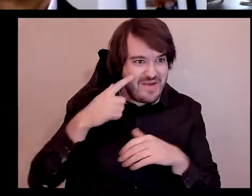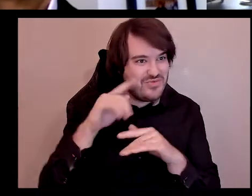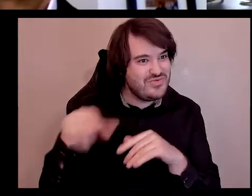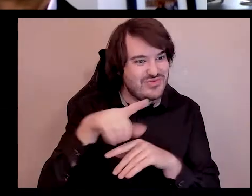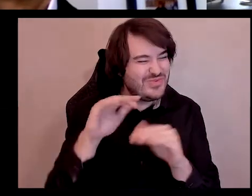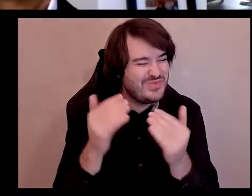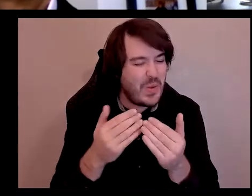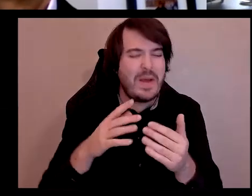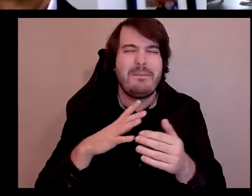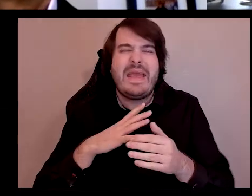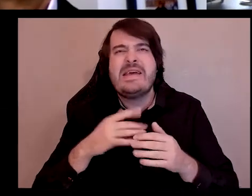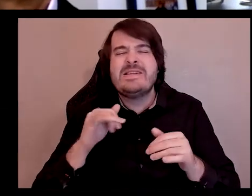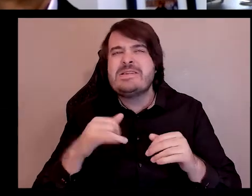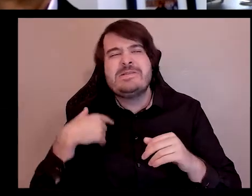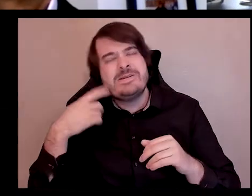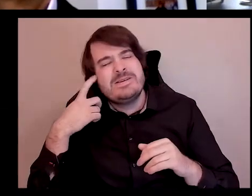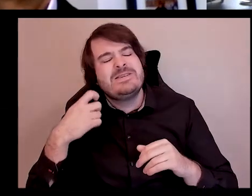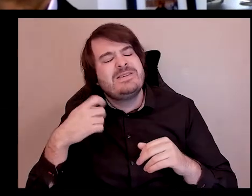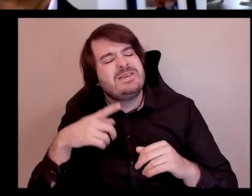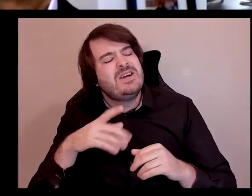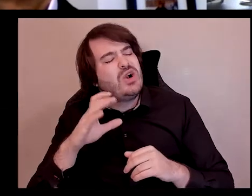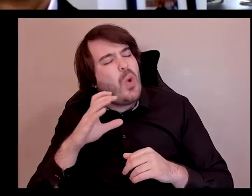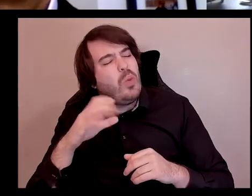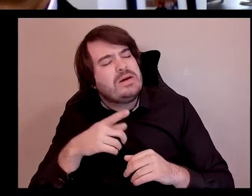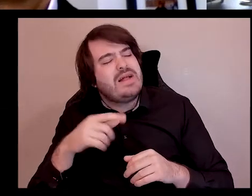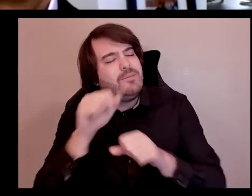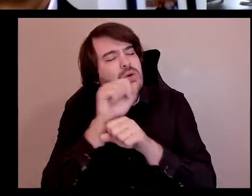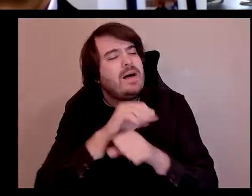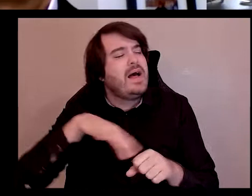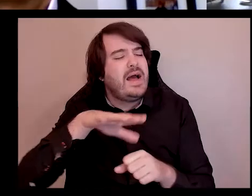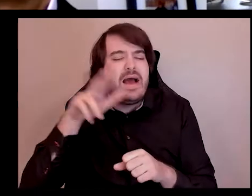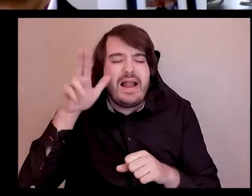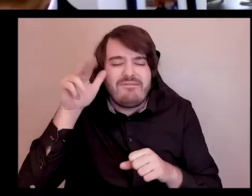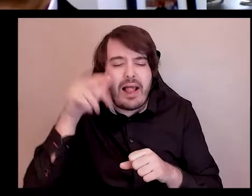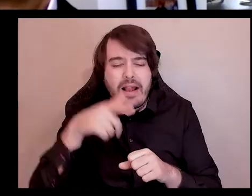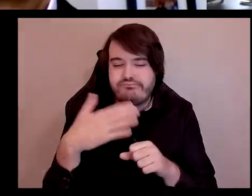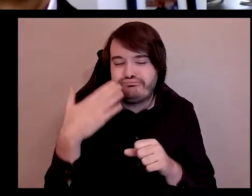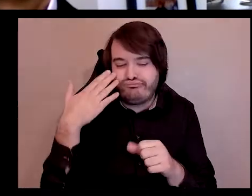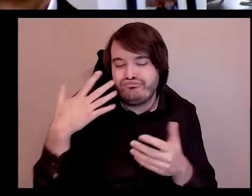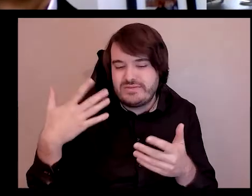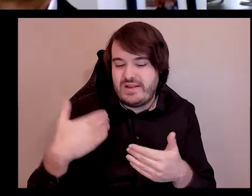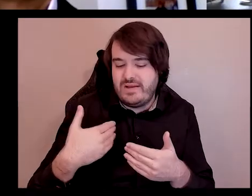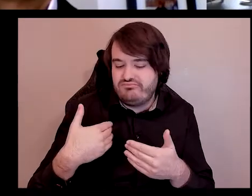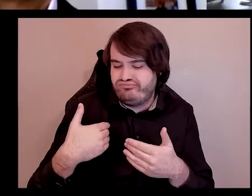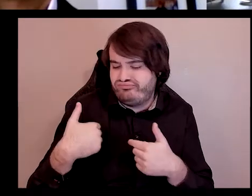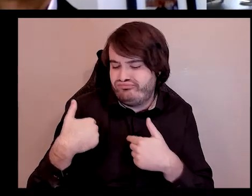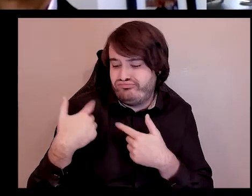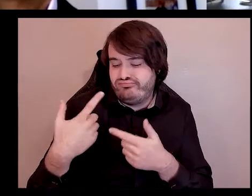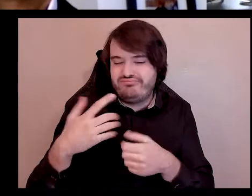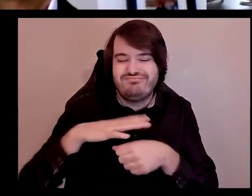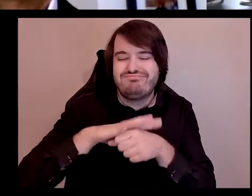pas mal fiers pour tout le monde. Mais au-delà de ça, Claude, actuellement à Laval, Laval a